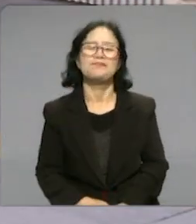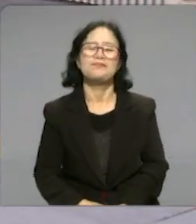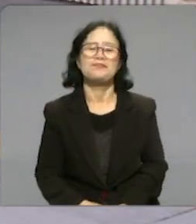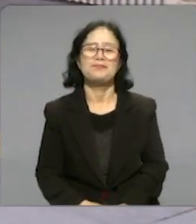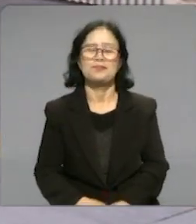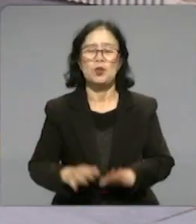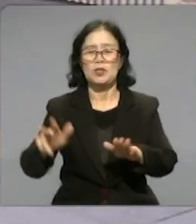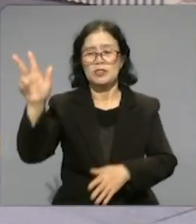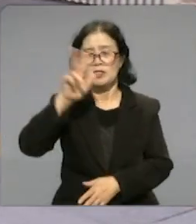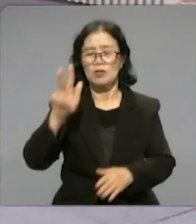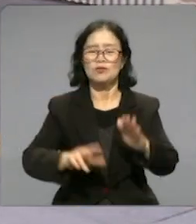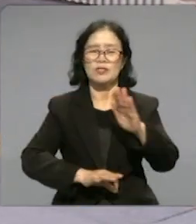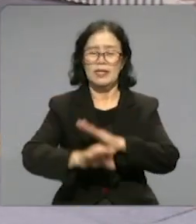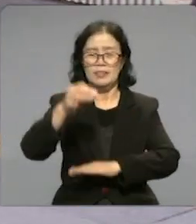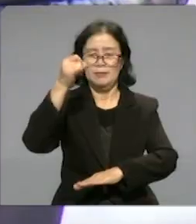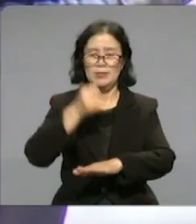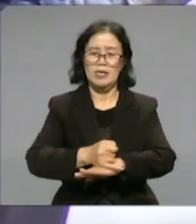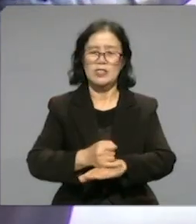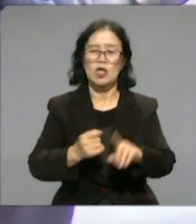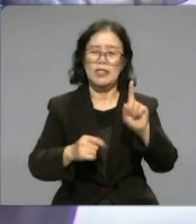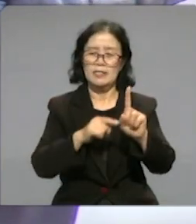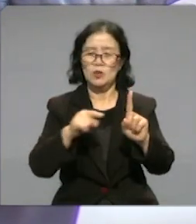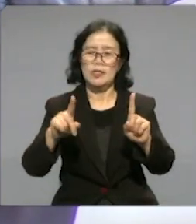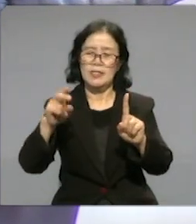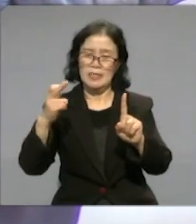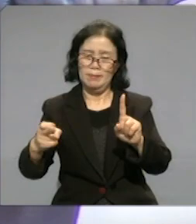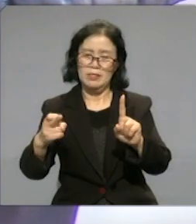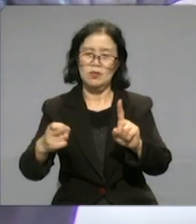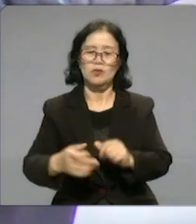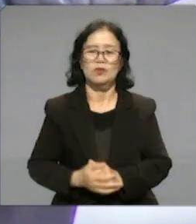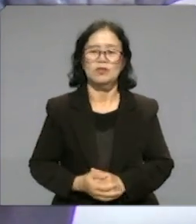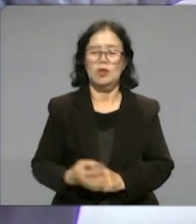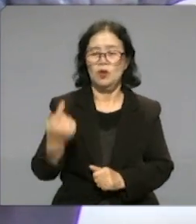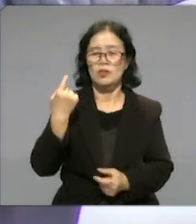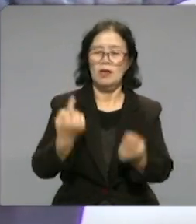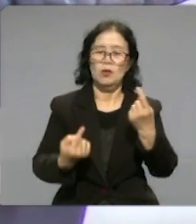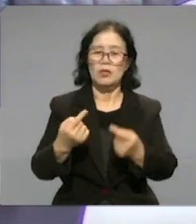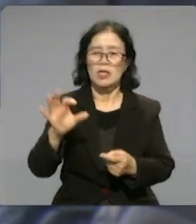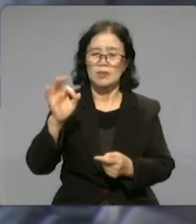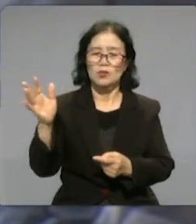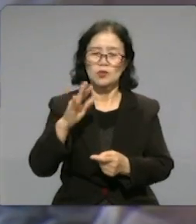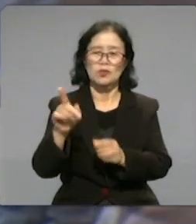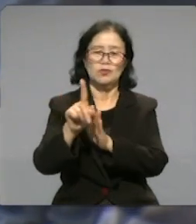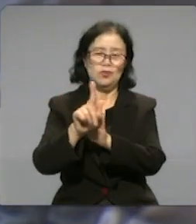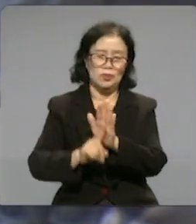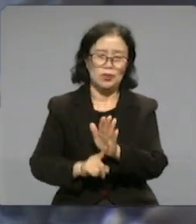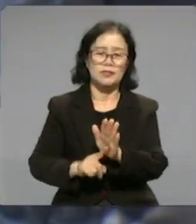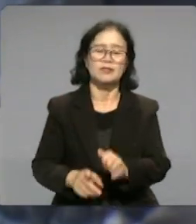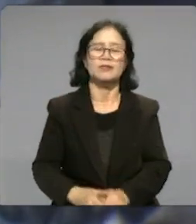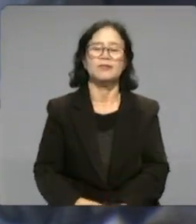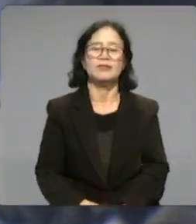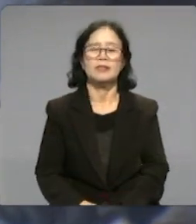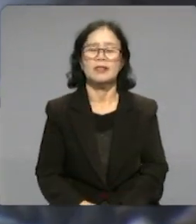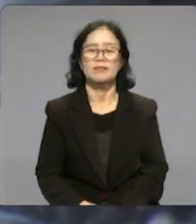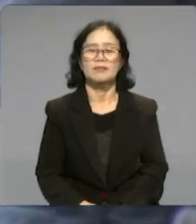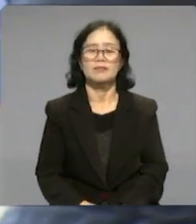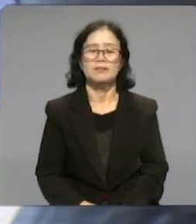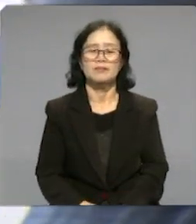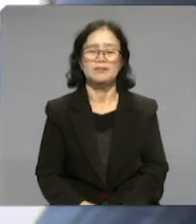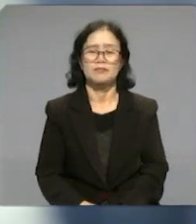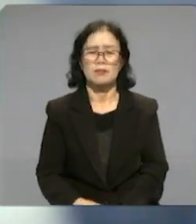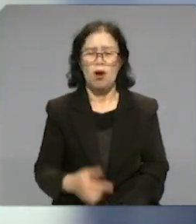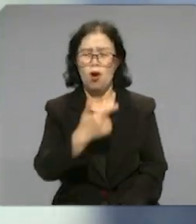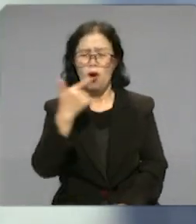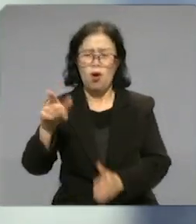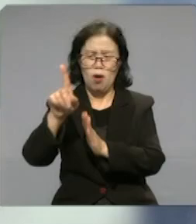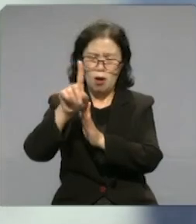오늘 전국 아침 최저 기온은 1도에서 12도로 어제보다 10도 안팎 크게 떨어졌습니다.